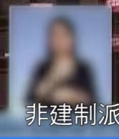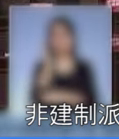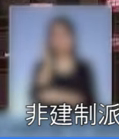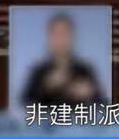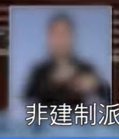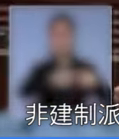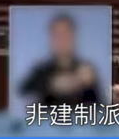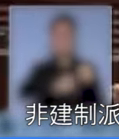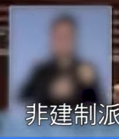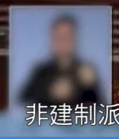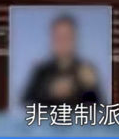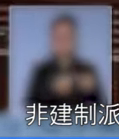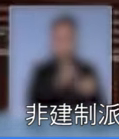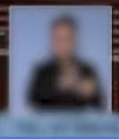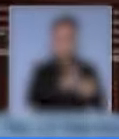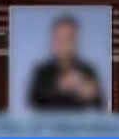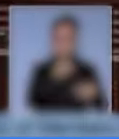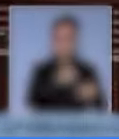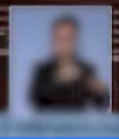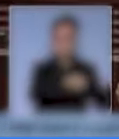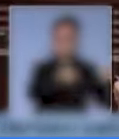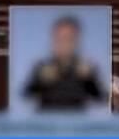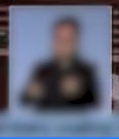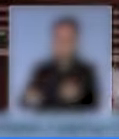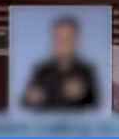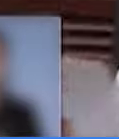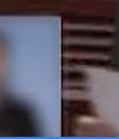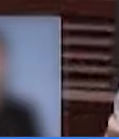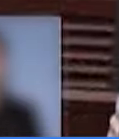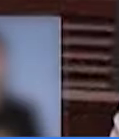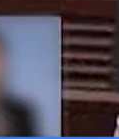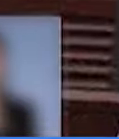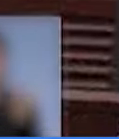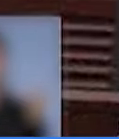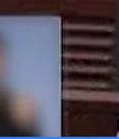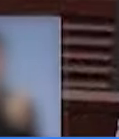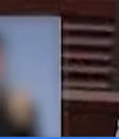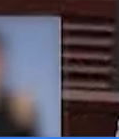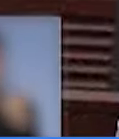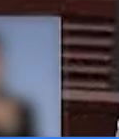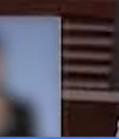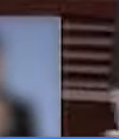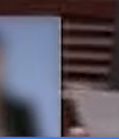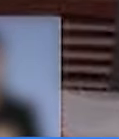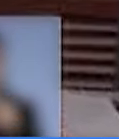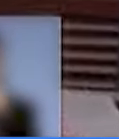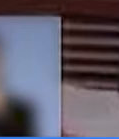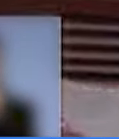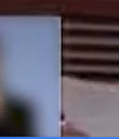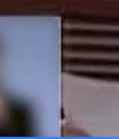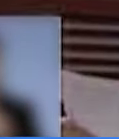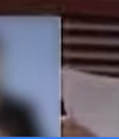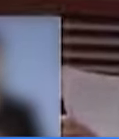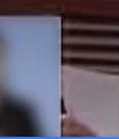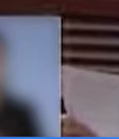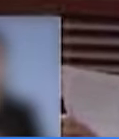公会呢提出来的意见，就觉得我们要遵守。是2014年10月9号，